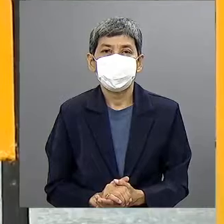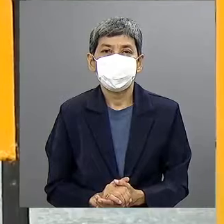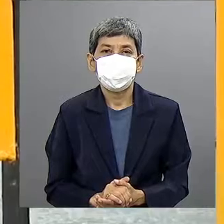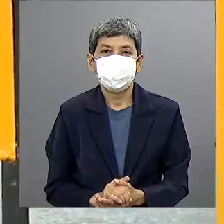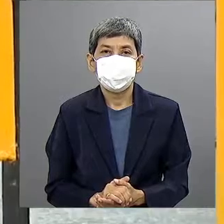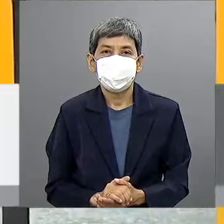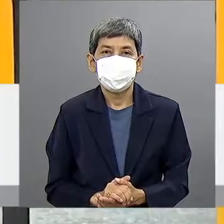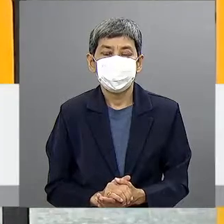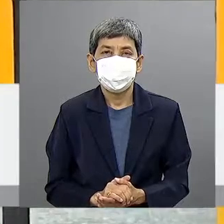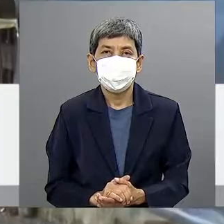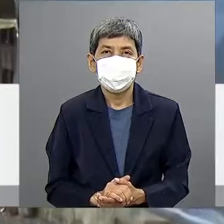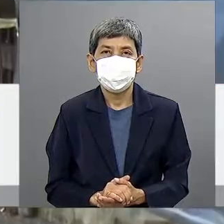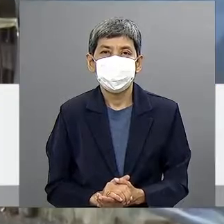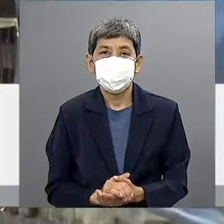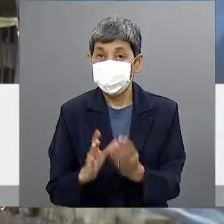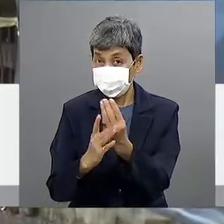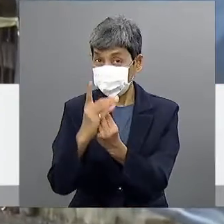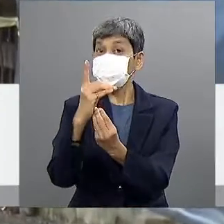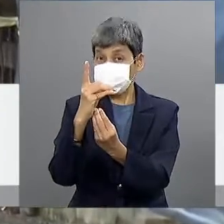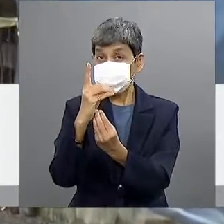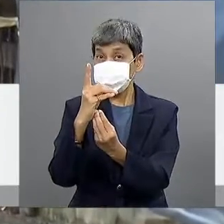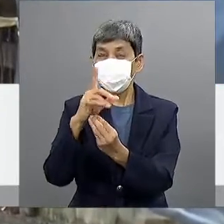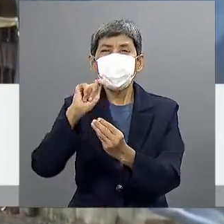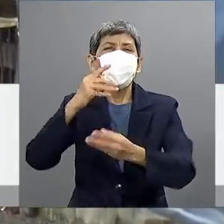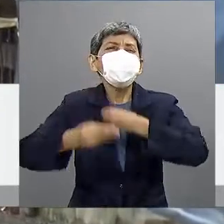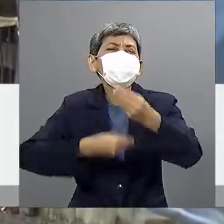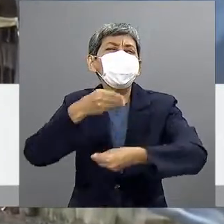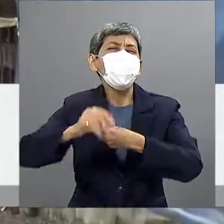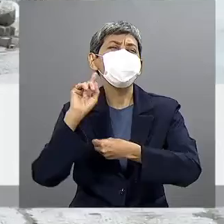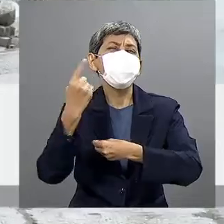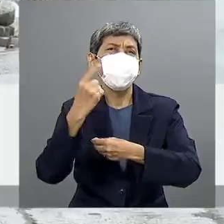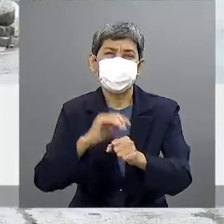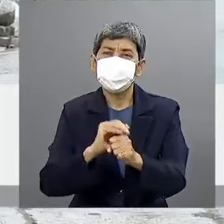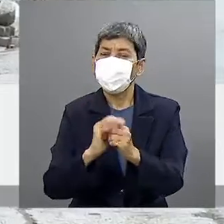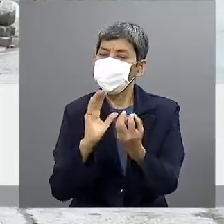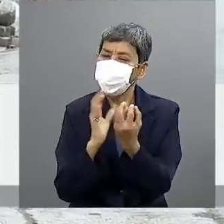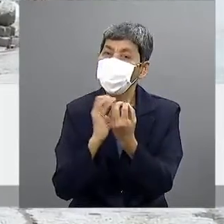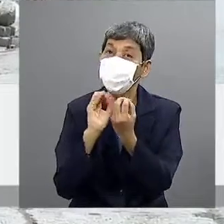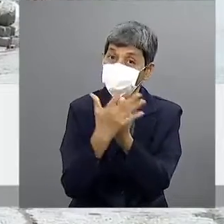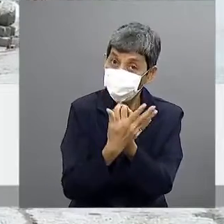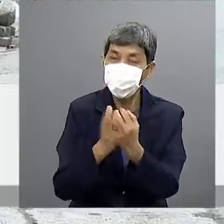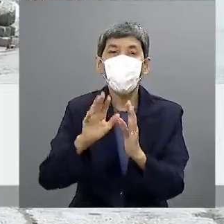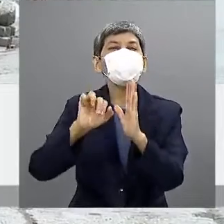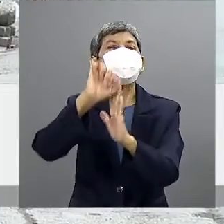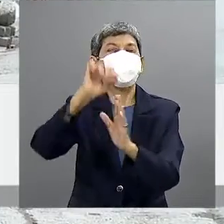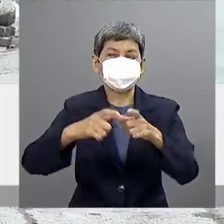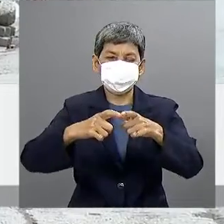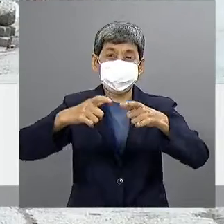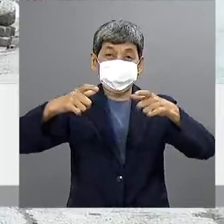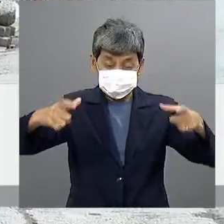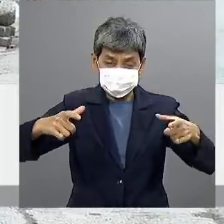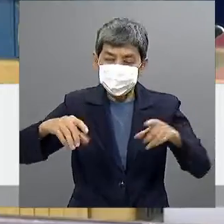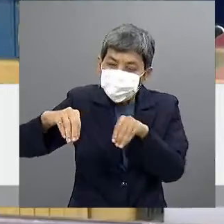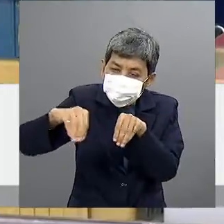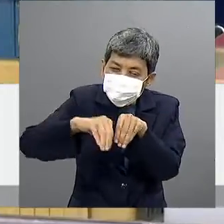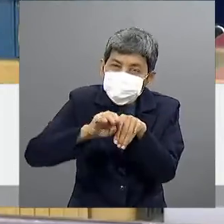เป็นเวลากว่า1สัปดาห์แล้วนะครับที่ตลาดเมืองใหม่ตลาดค้าส่งค้าปลีกผักผลไม้ขนาดใหญ่ที่สุดของจังหวัดเชียงใหม่นะครับที่อยู่ติดกับเทศบาลนครเชียง